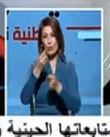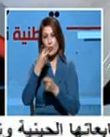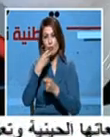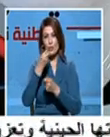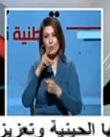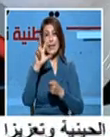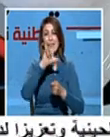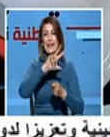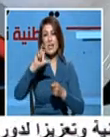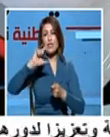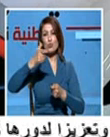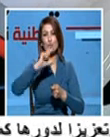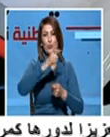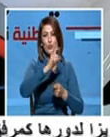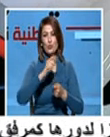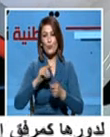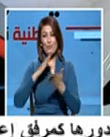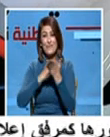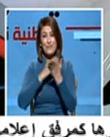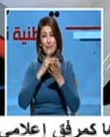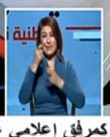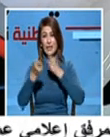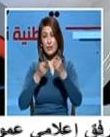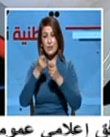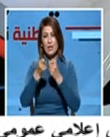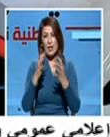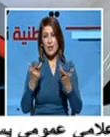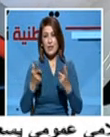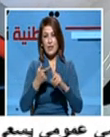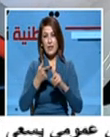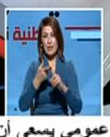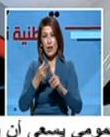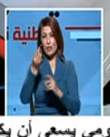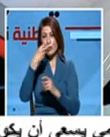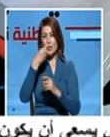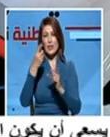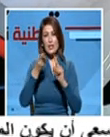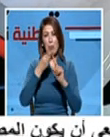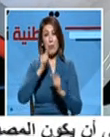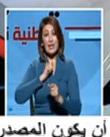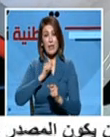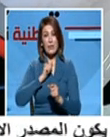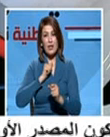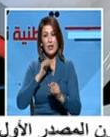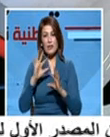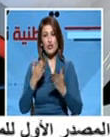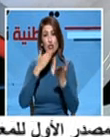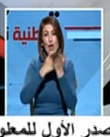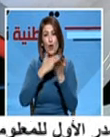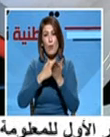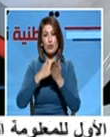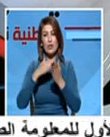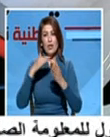هي المعامله مع الوصفه؟ فما ناس ايضا تاخذ في ادويه خاصه اللي تجيها عندها كوموند